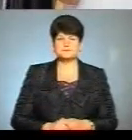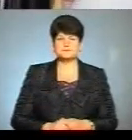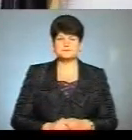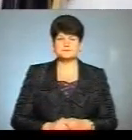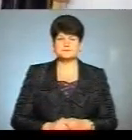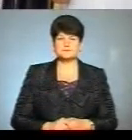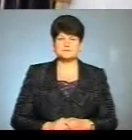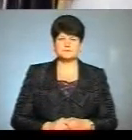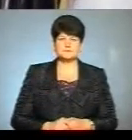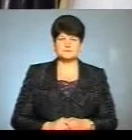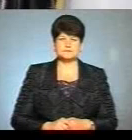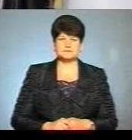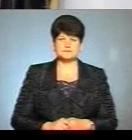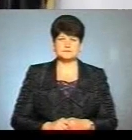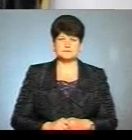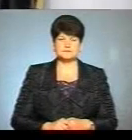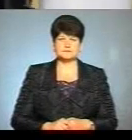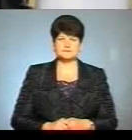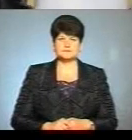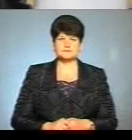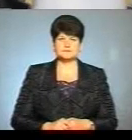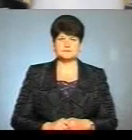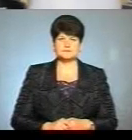Як замовити каву? Фільтр з